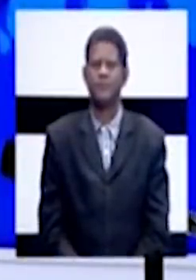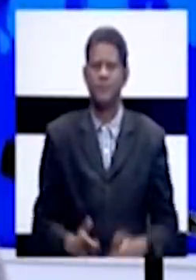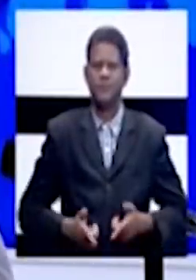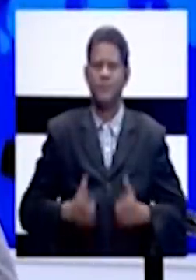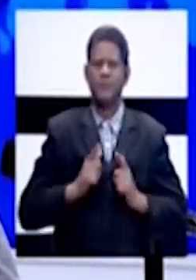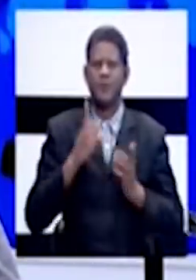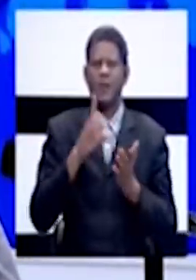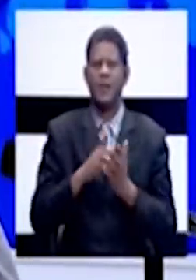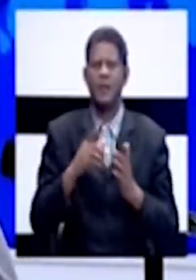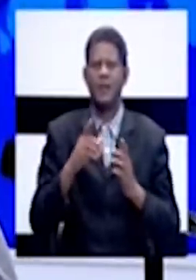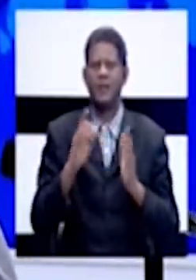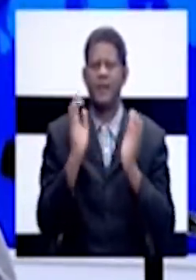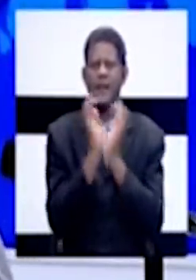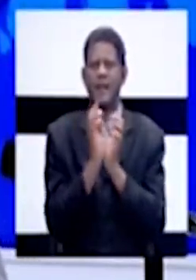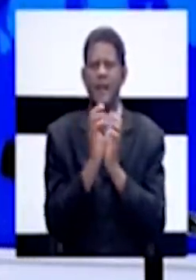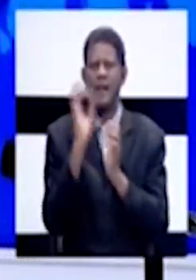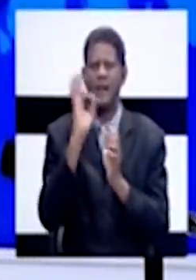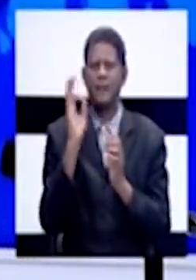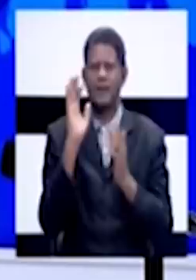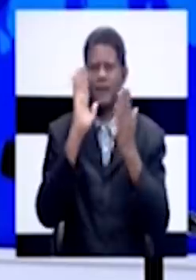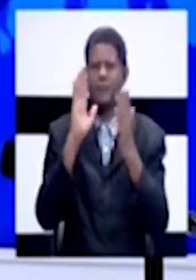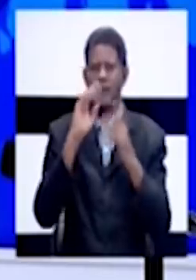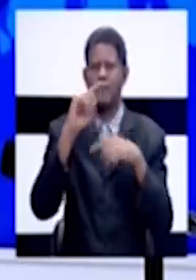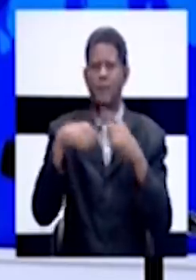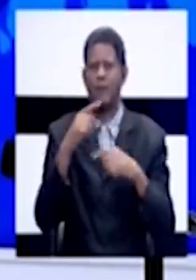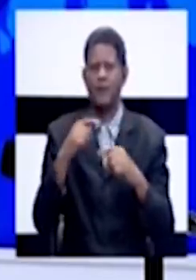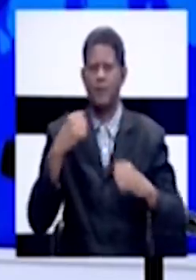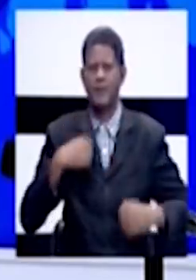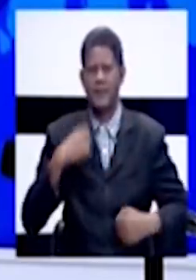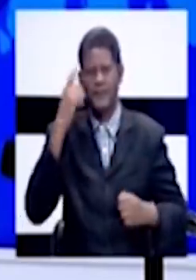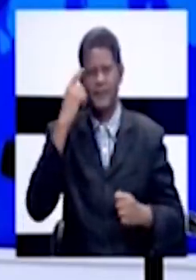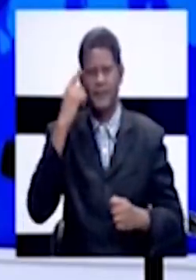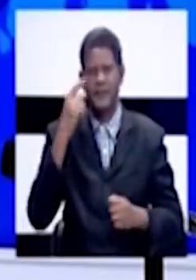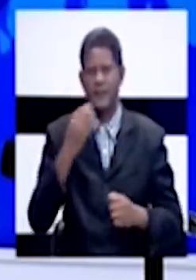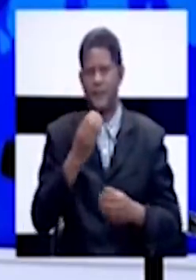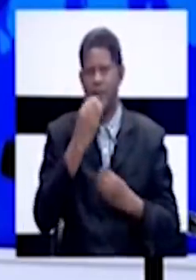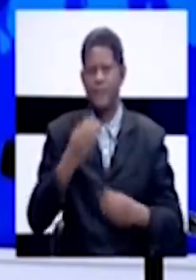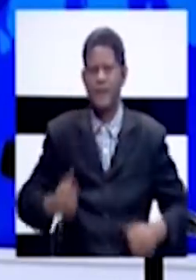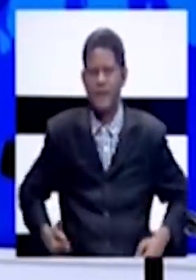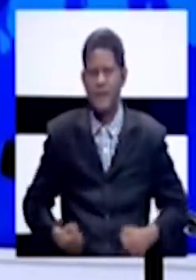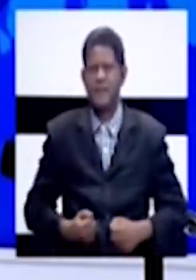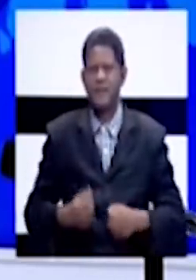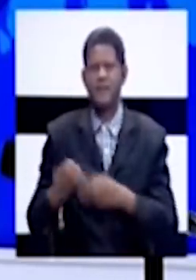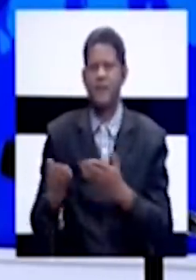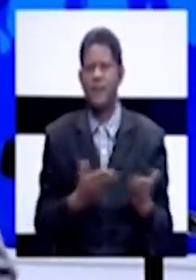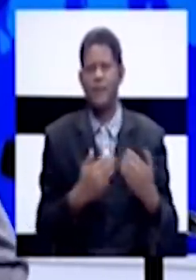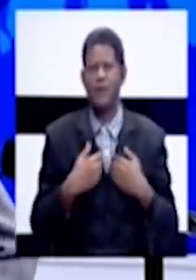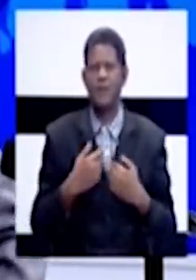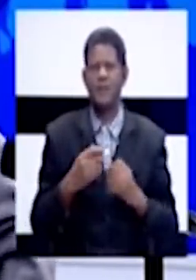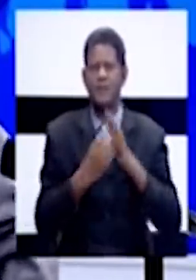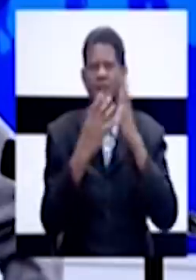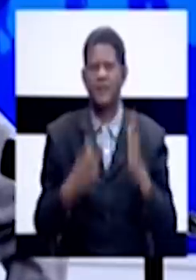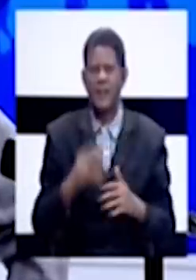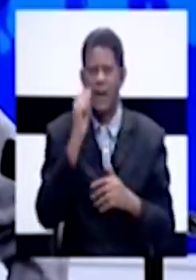ነበርቲ ከተማ ዕዳጋ ዓርቢ ናብ ቅድመ ግንባር ብምኻድ ንሰራዊት ትግራይ ዕጥቅን ስንቅን የቕርብ ኣሎም። ፋሽታውያን